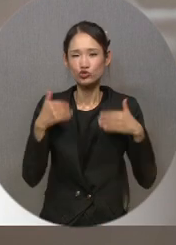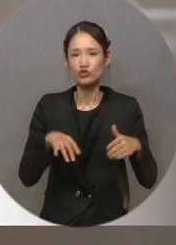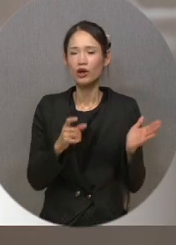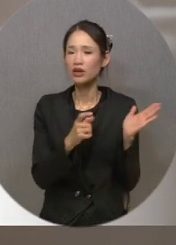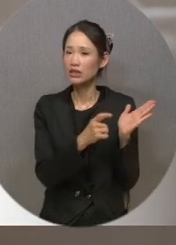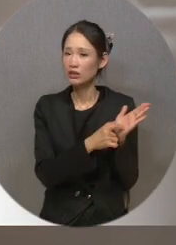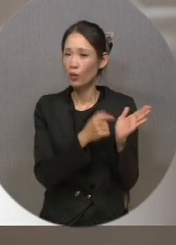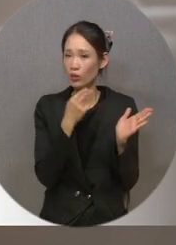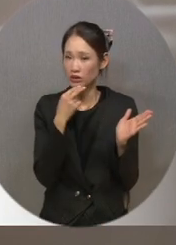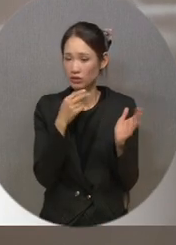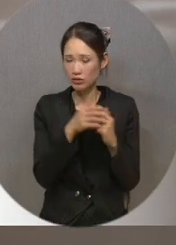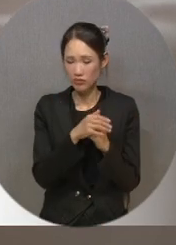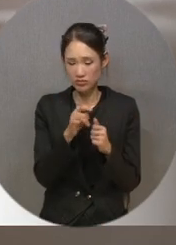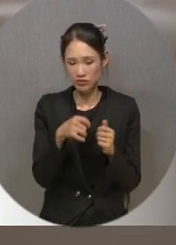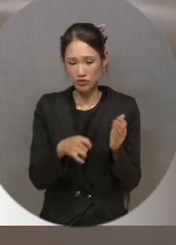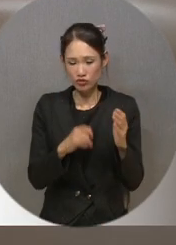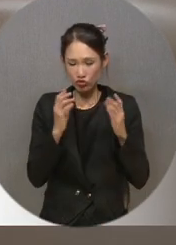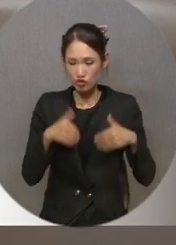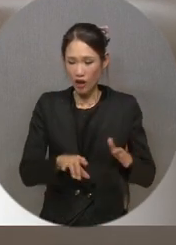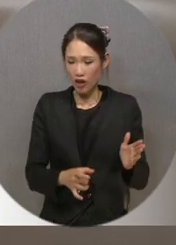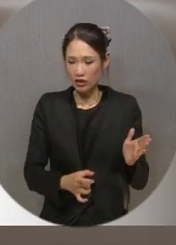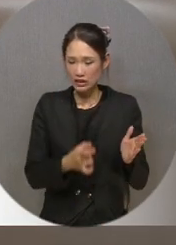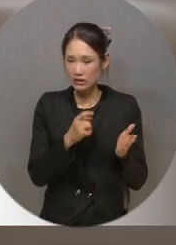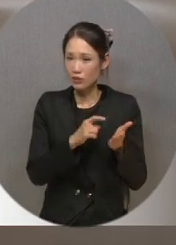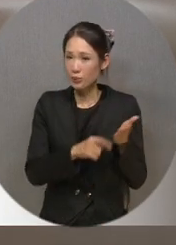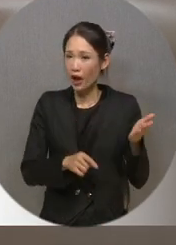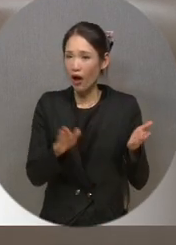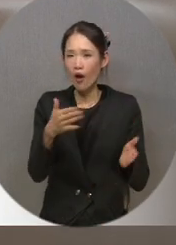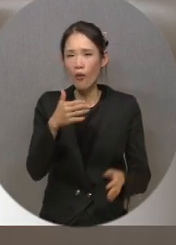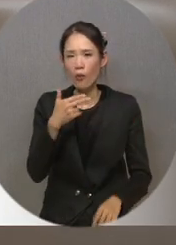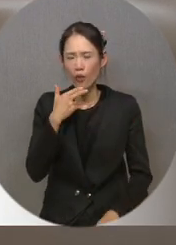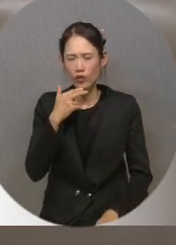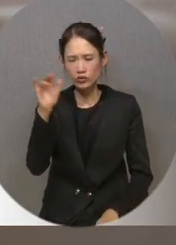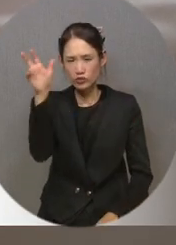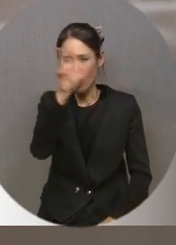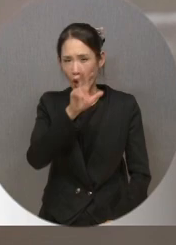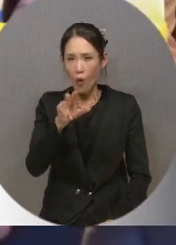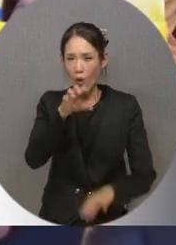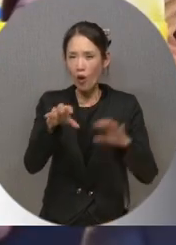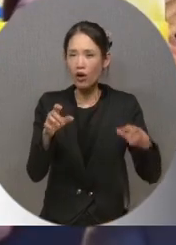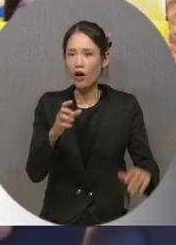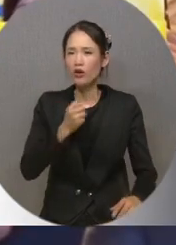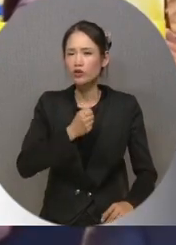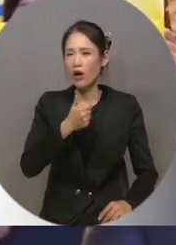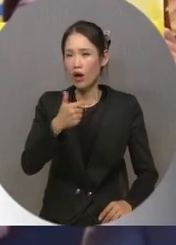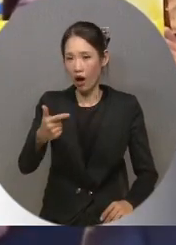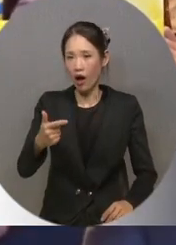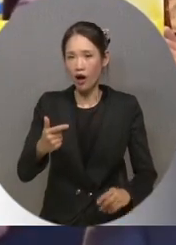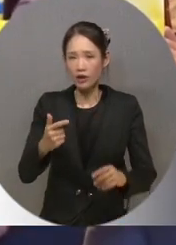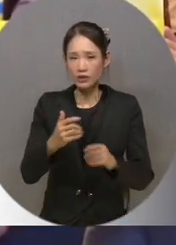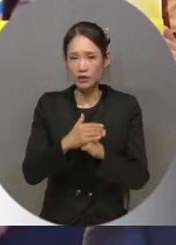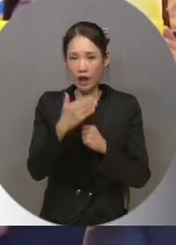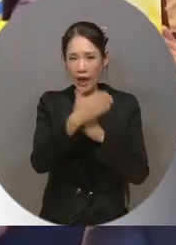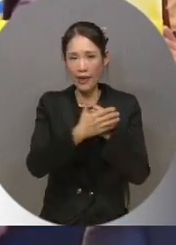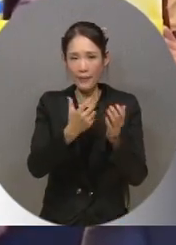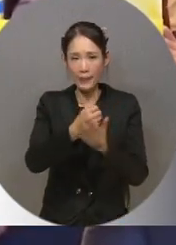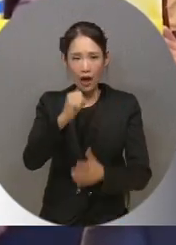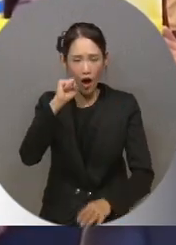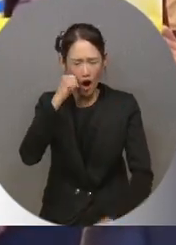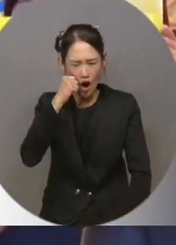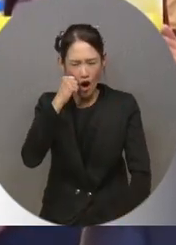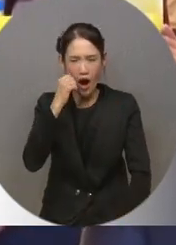있으나 출생신고 기록이 없는 미신고 영화 사건이 전국적으로 큰 충격을 주며 사각지대 아동 보호 방안에 대한